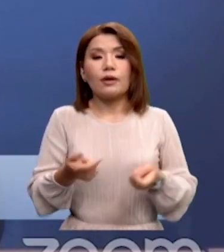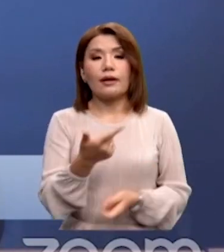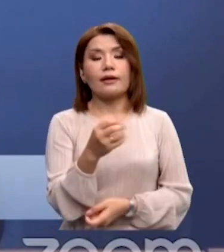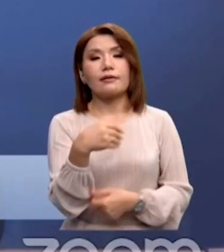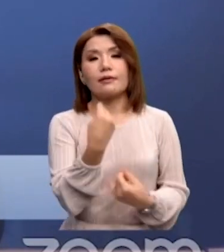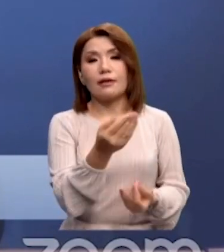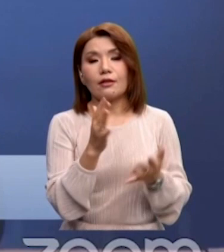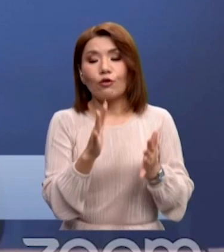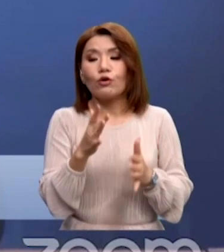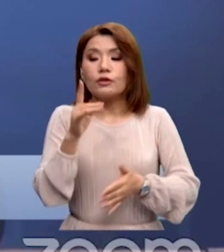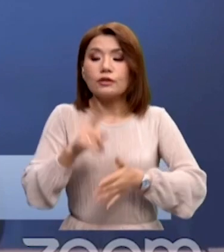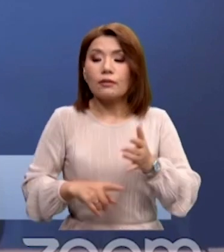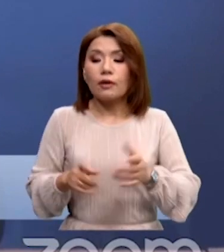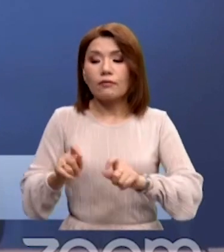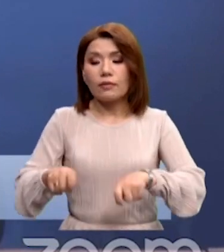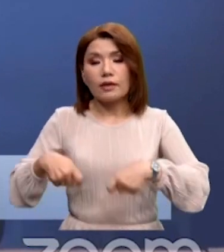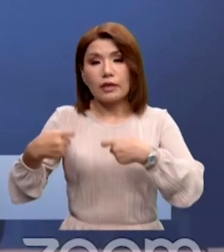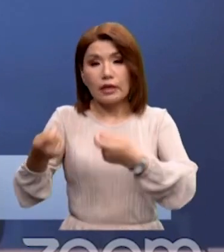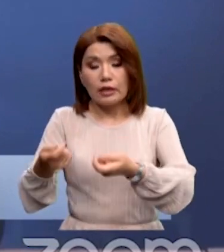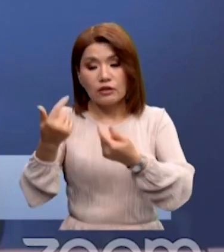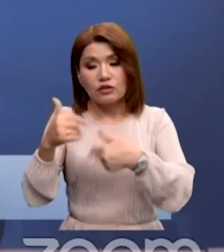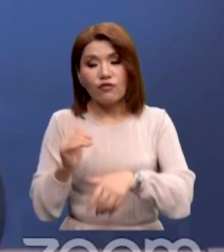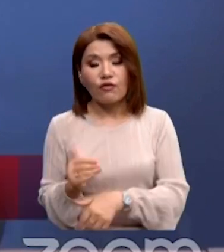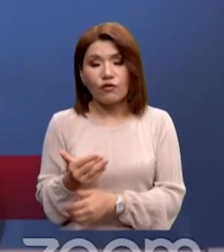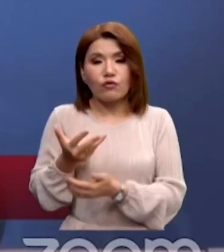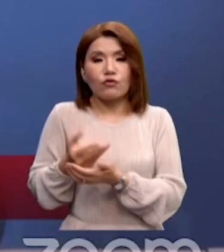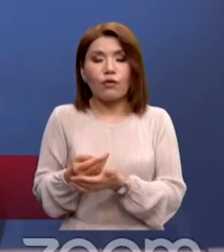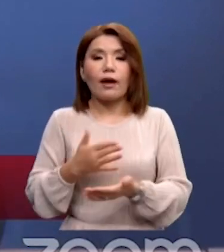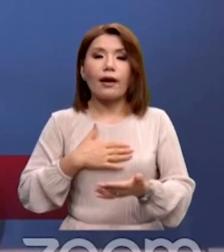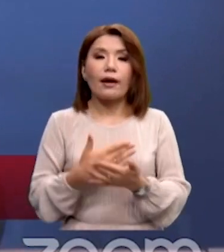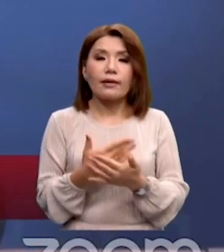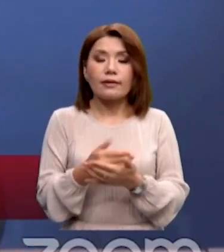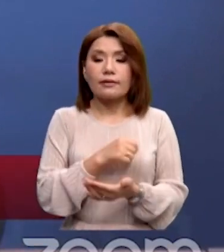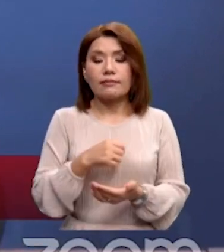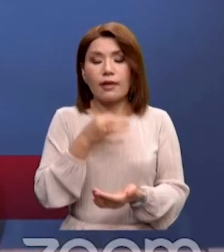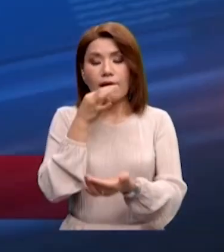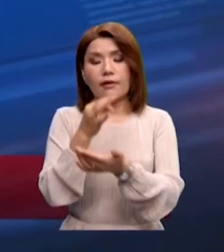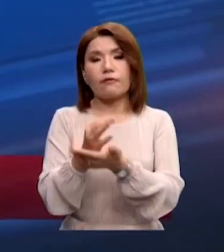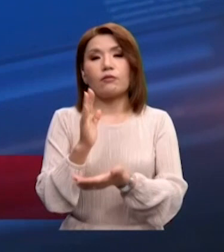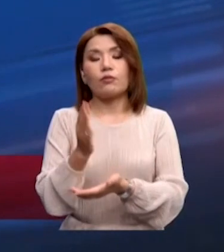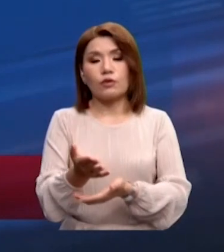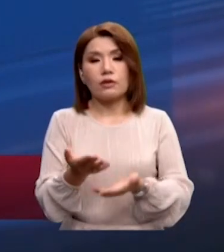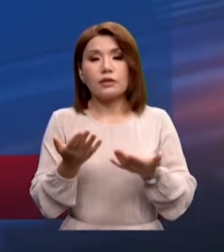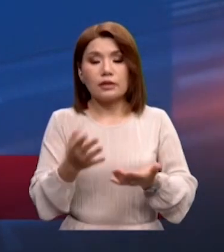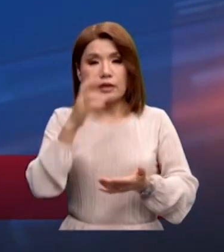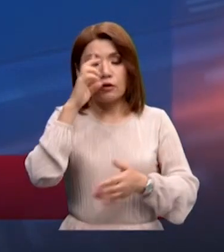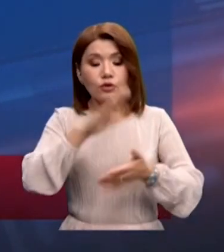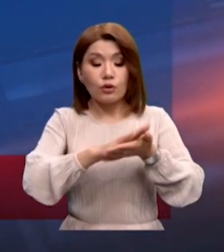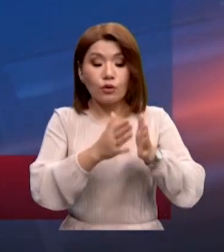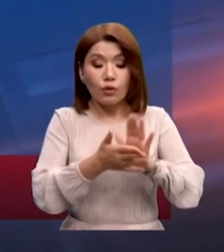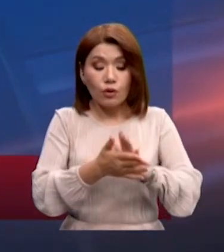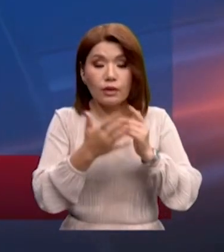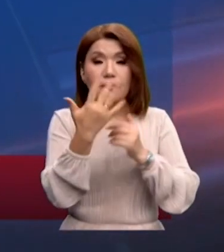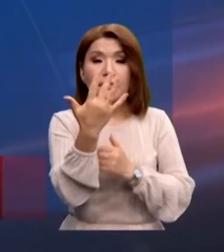Егер жинақ сенімгерлік басқаруға берілсе, жеке компаниялар өздерінің активтеріне өздері жауапты болады. Қазір үкімет келісімшарт жасасқан